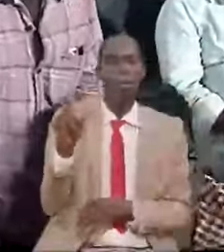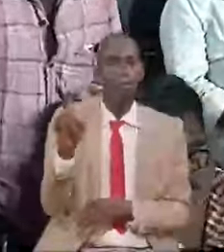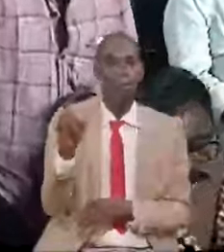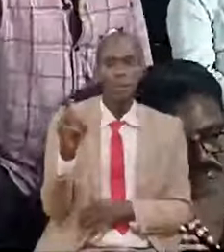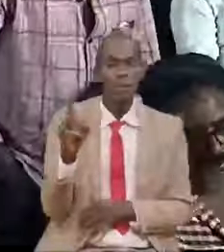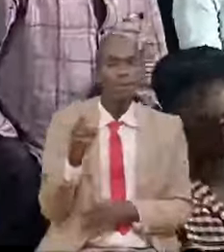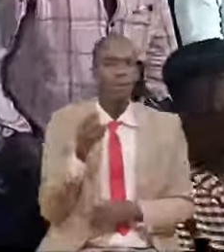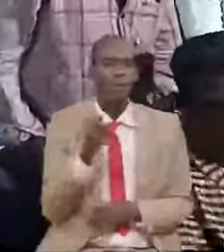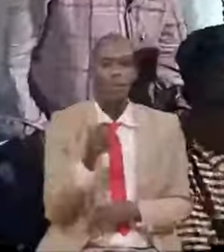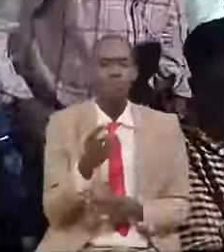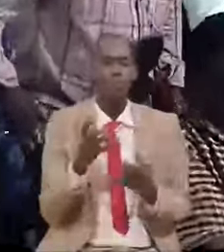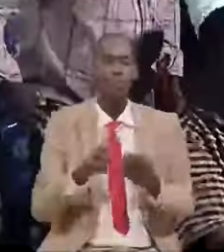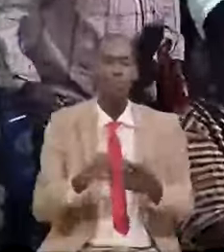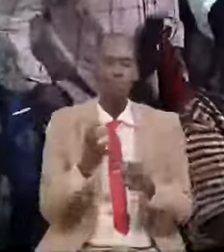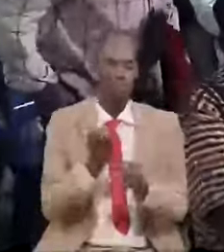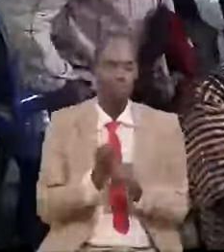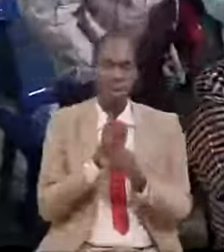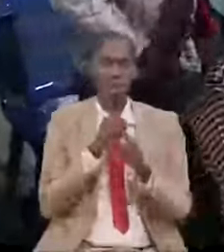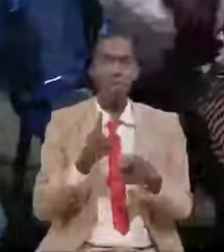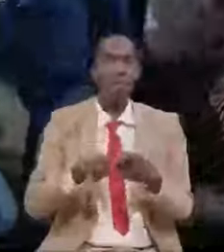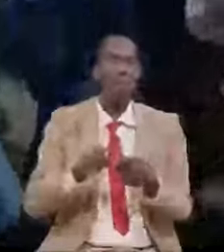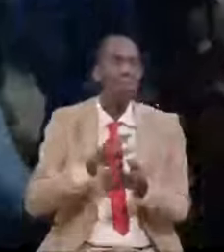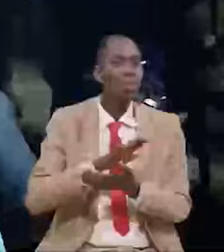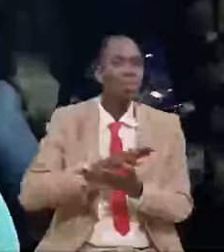les choses seront plus claires dans votre pensée.